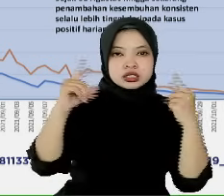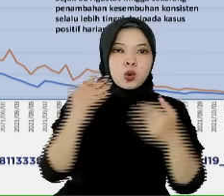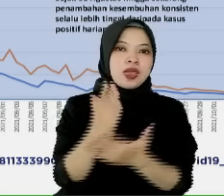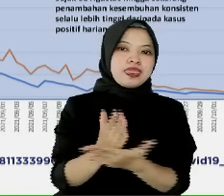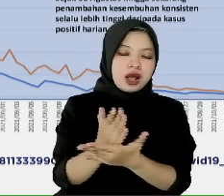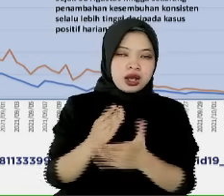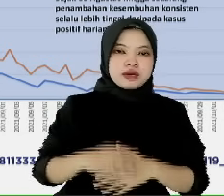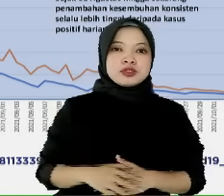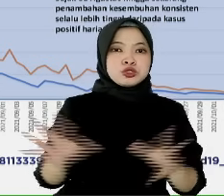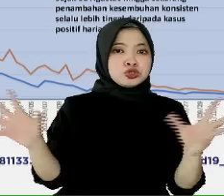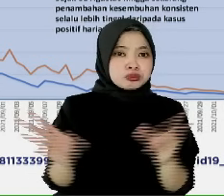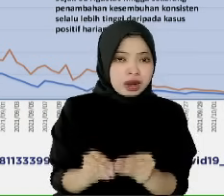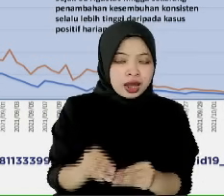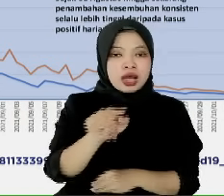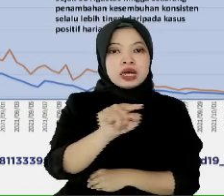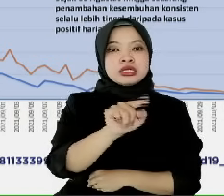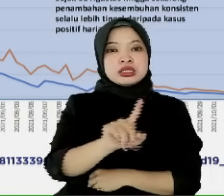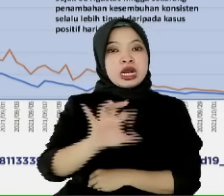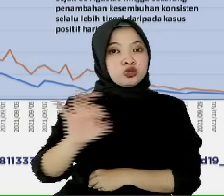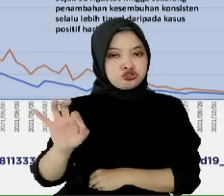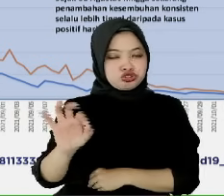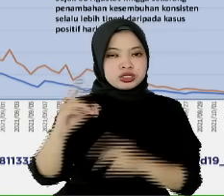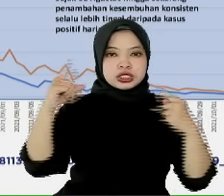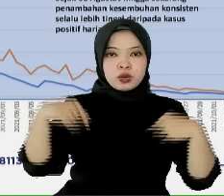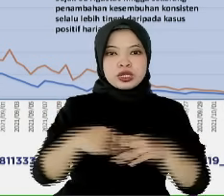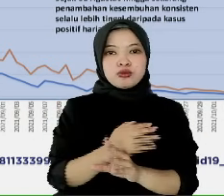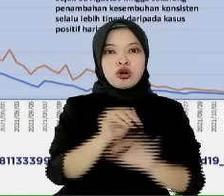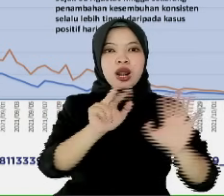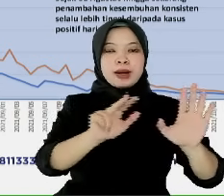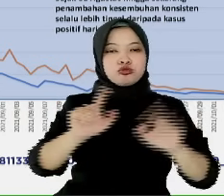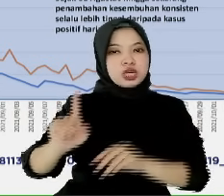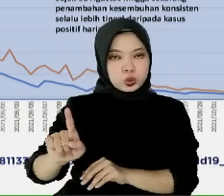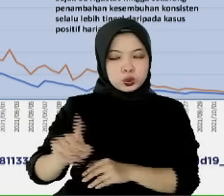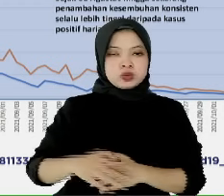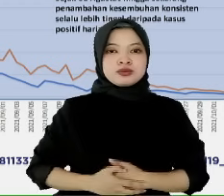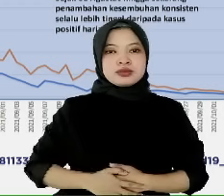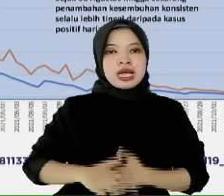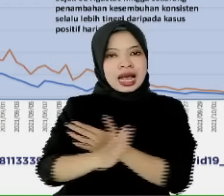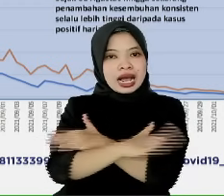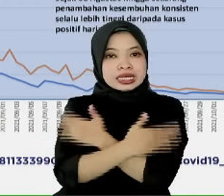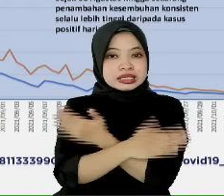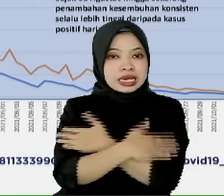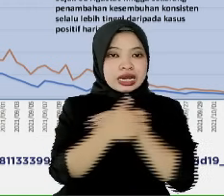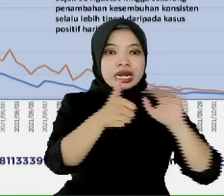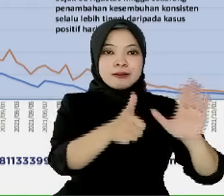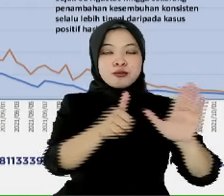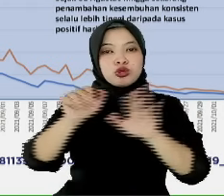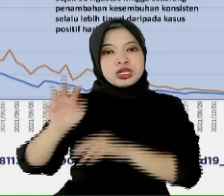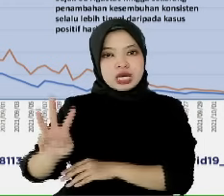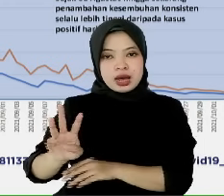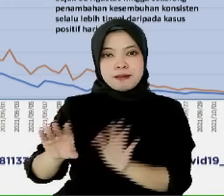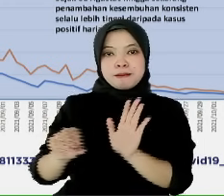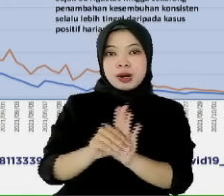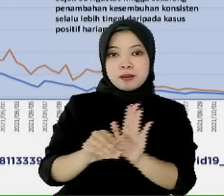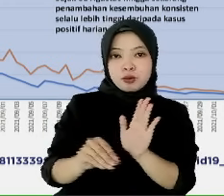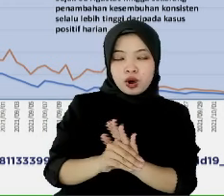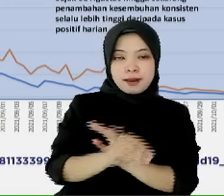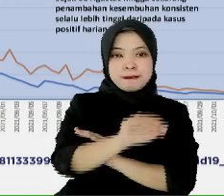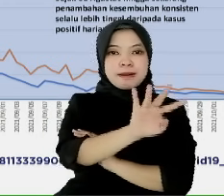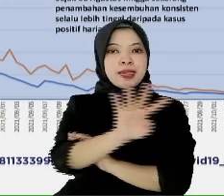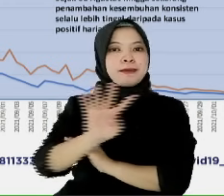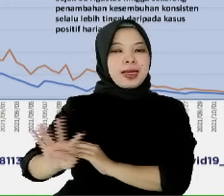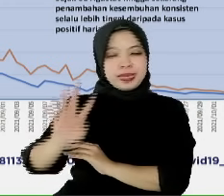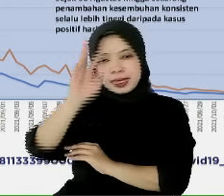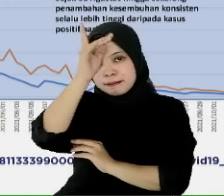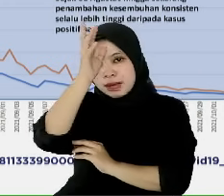Tengah sebanyak 100, Jawa Timur 81, Aceh 63, Papua 44,